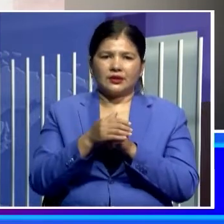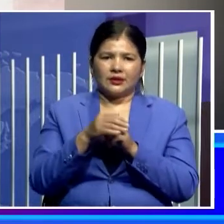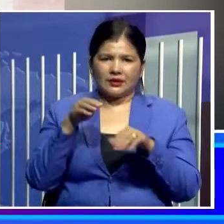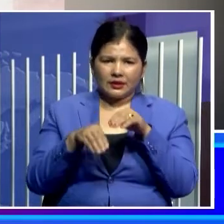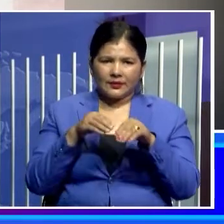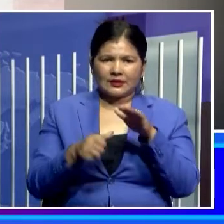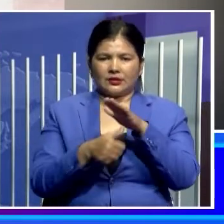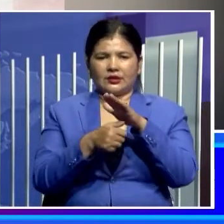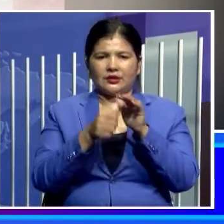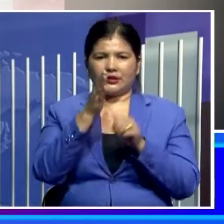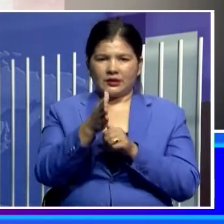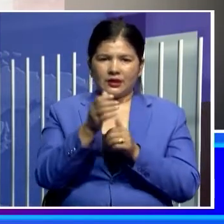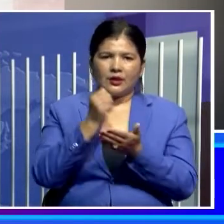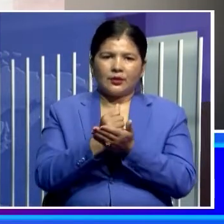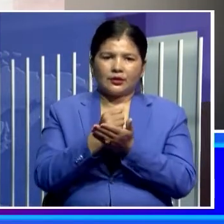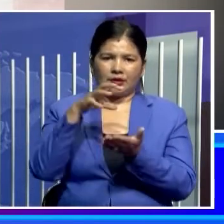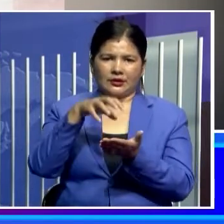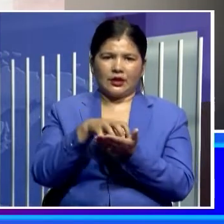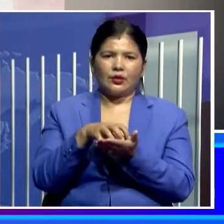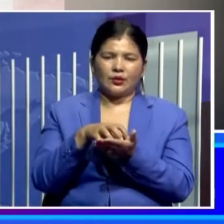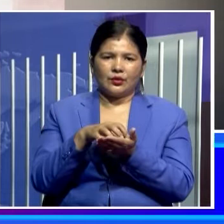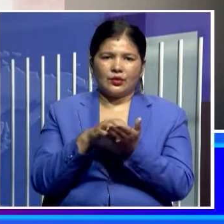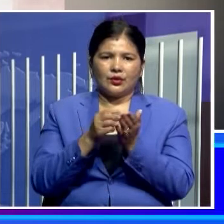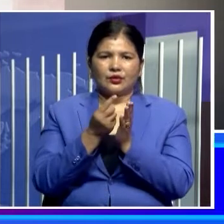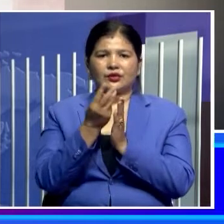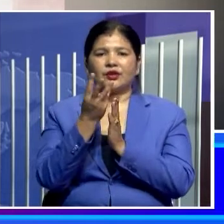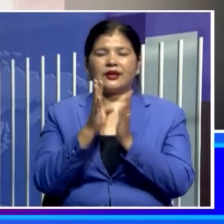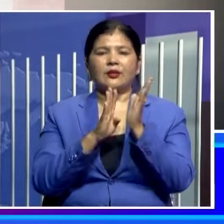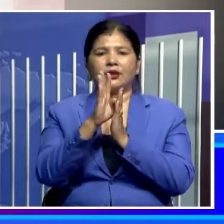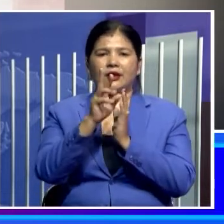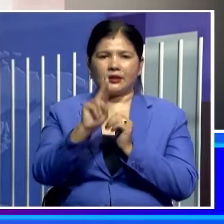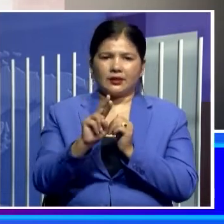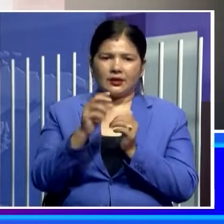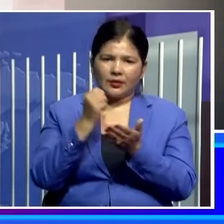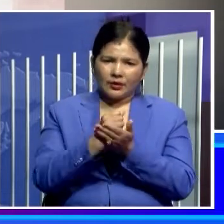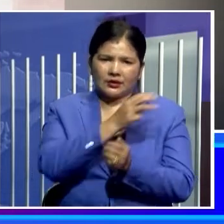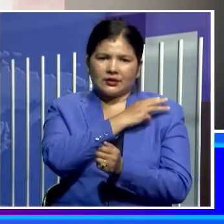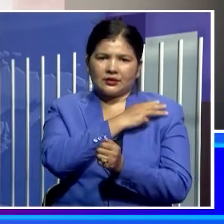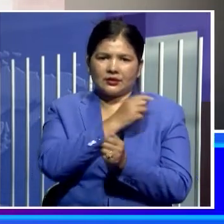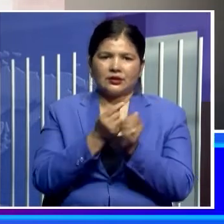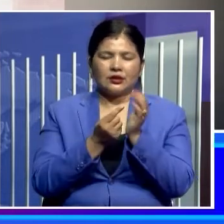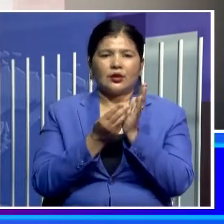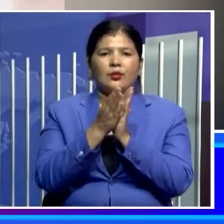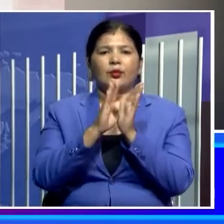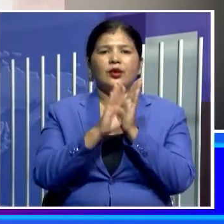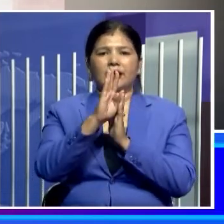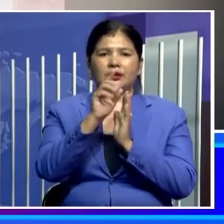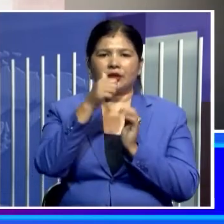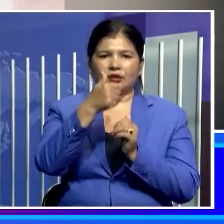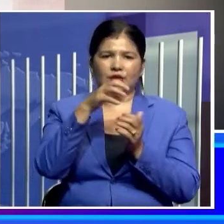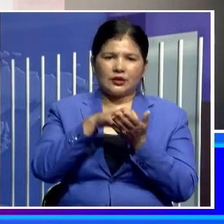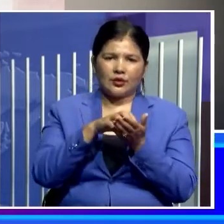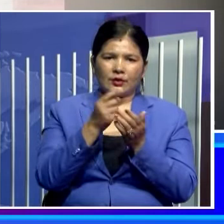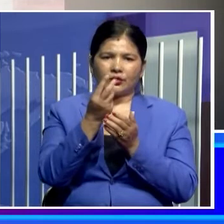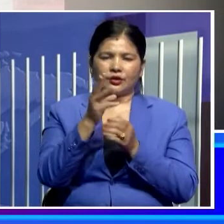अधिकृतले मत गर्ने स्थलको सङ्ख्या बढाएर र मत गर्ने गणकहरूको सङ्ख्या पनि बढाएर अहिले 6 ठाउँमा गनिएको छ।